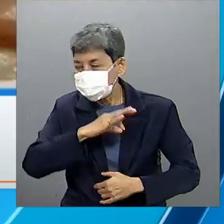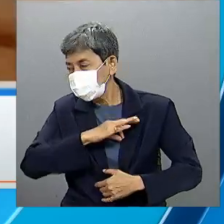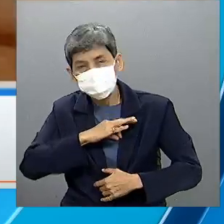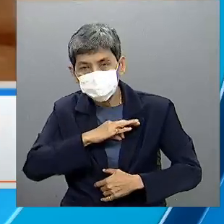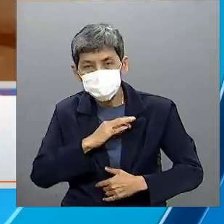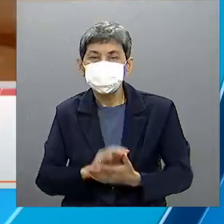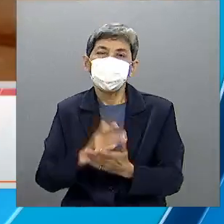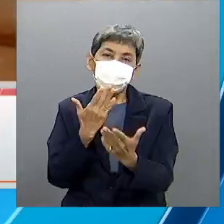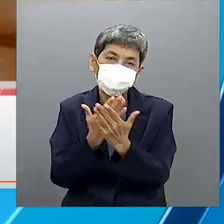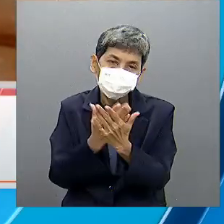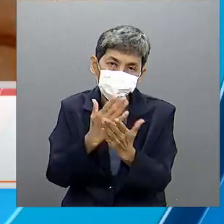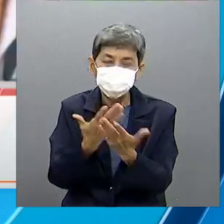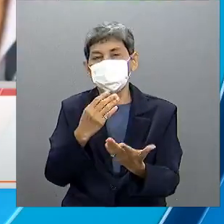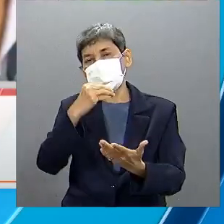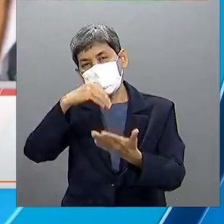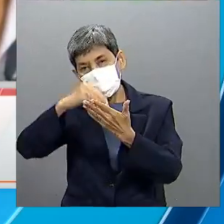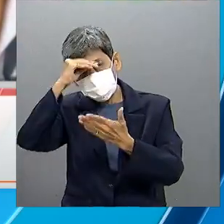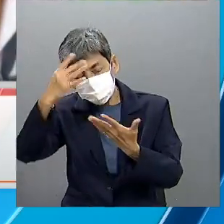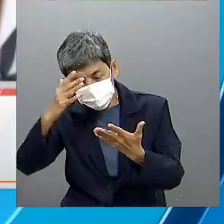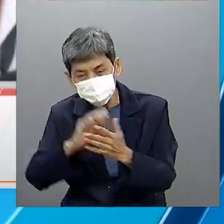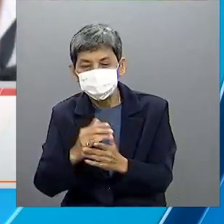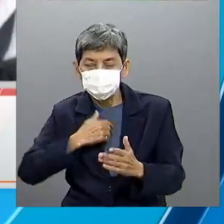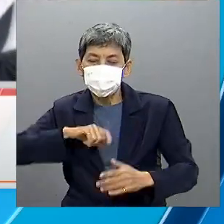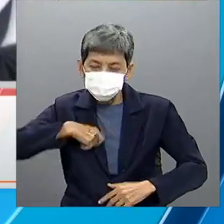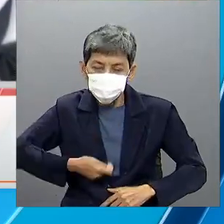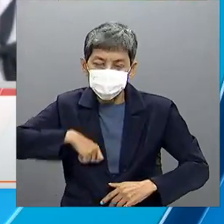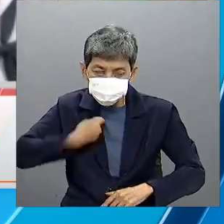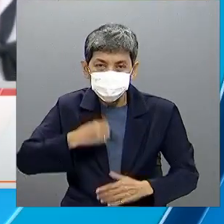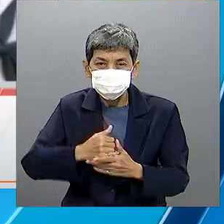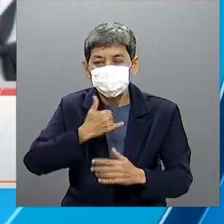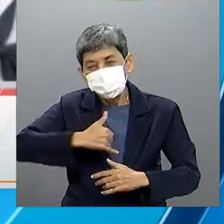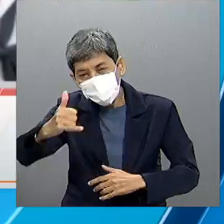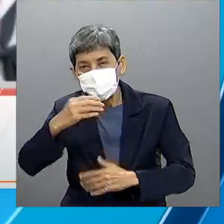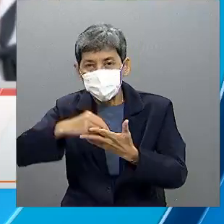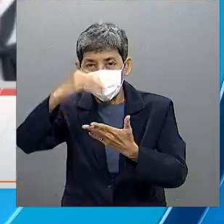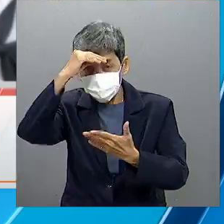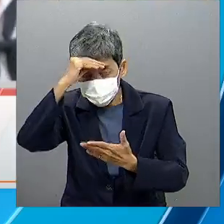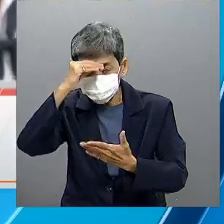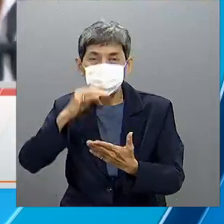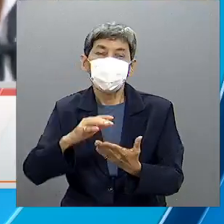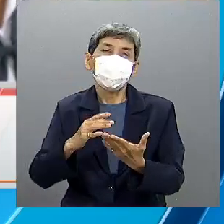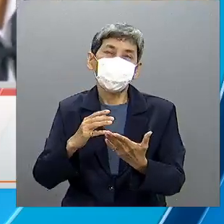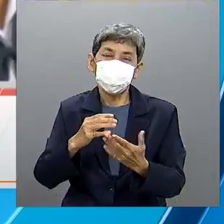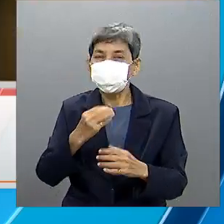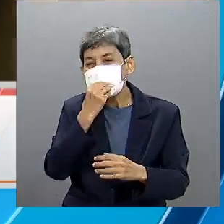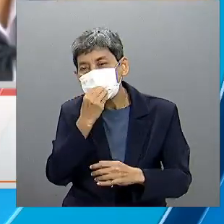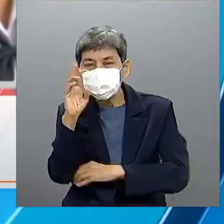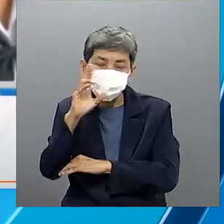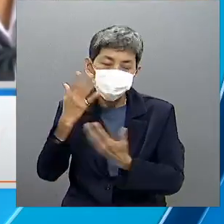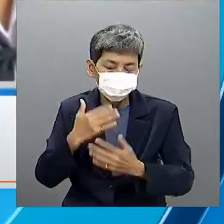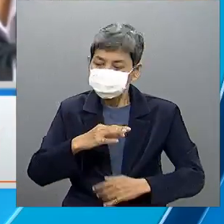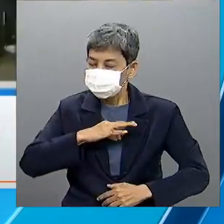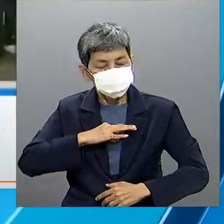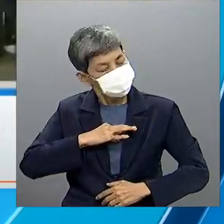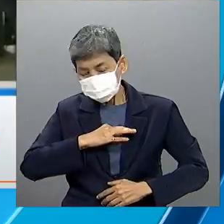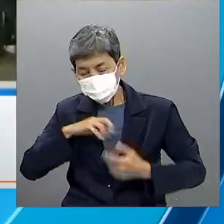ที่ในแต่ละวันเนี่ยค่าใช้จ่ายอ่ะในการเดินทางก็ดีหรือว่าค่าใช้จ่ายในค่าอาหารกลางวันก็ดีทุกอย่างใน